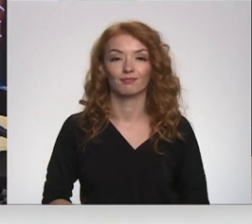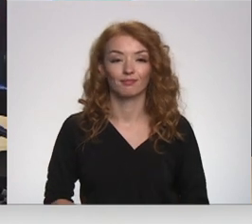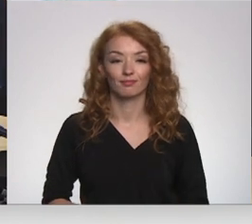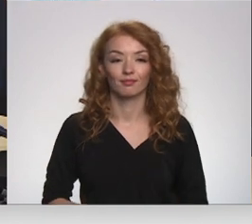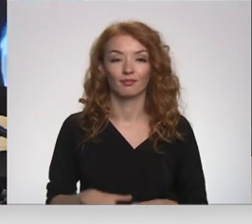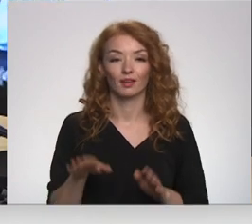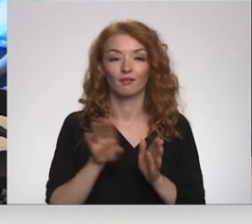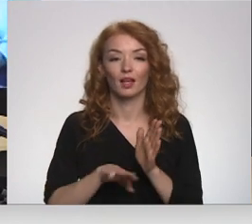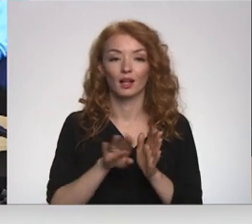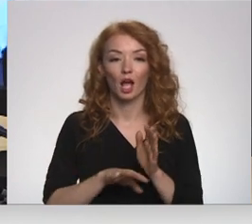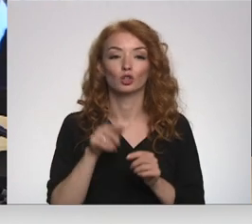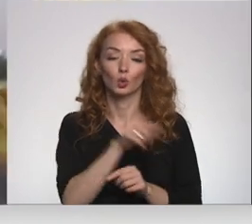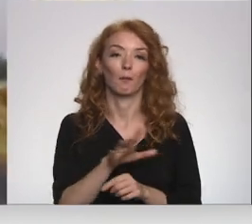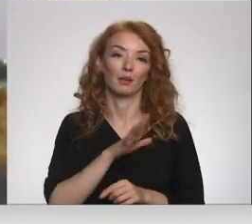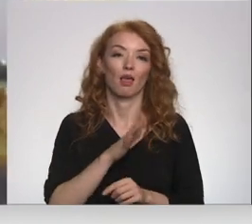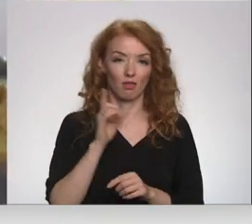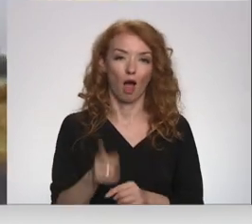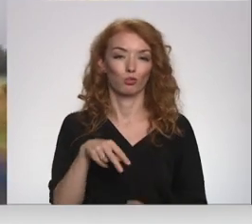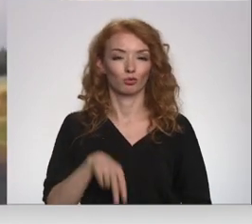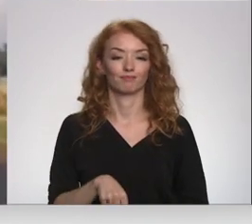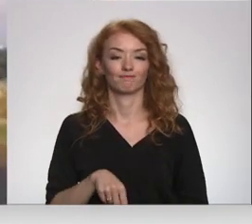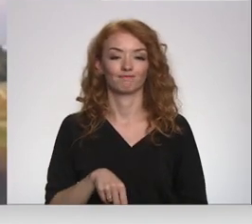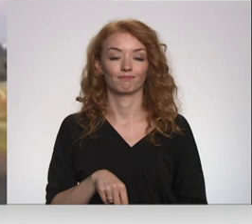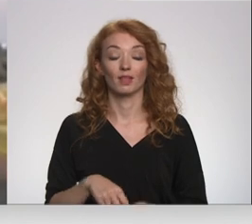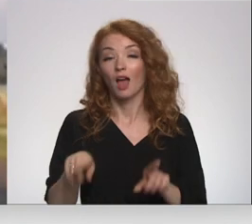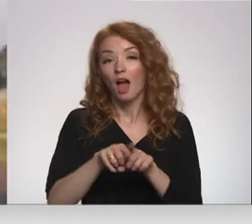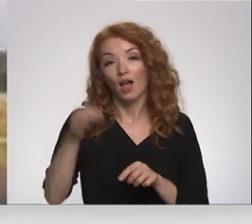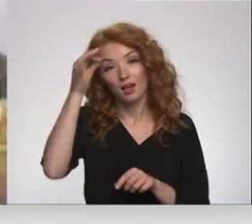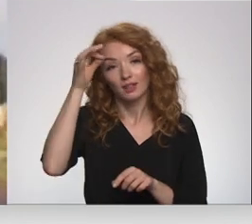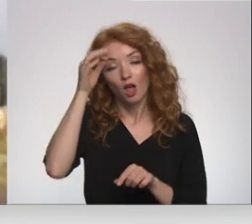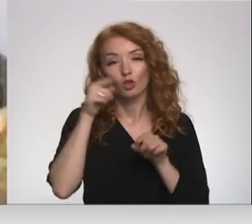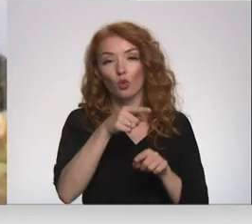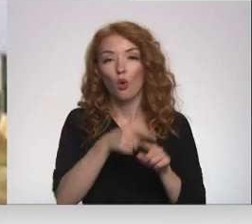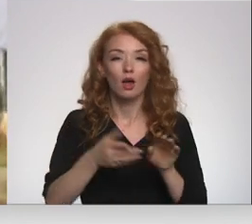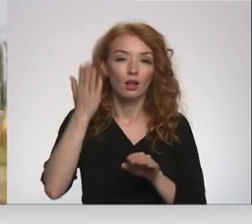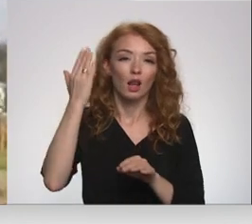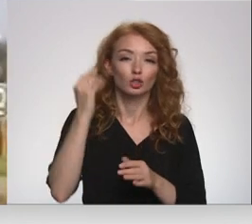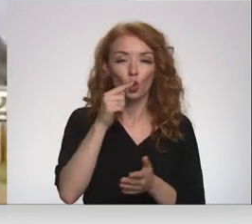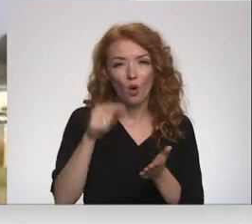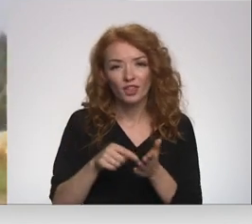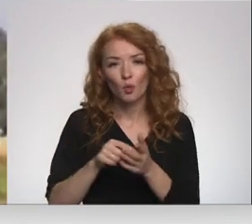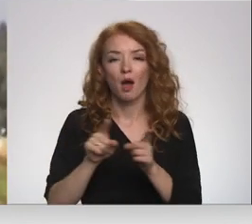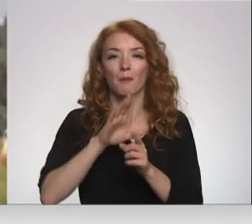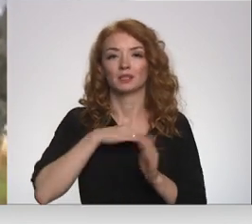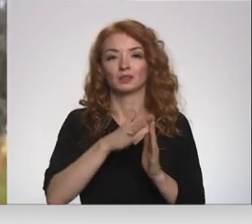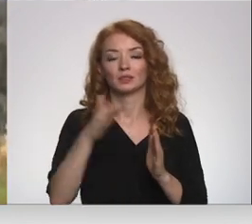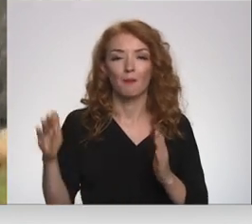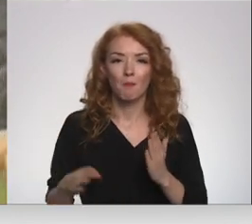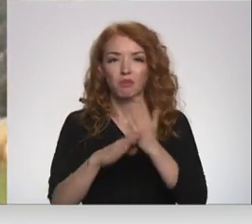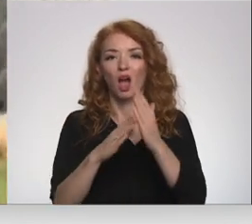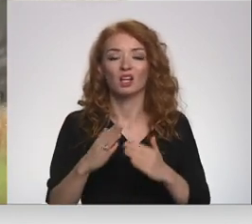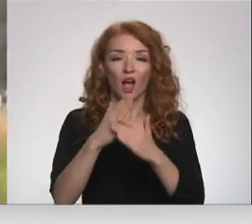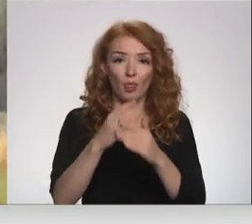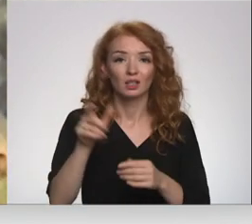ka vienkārši tur bija jābūt. Anita Apina arī atceras. Visi tā laika notikumi vēlāk arī ar barikādēm. Krājās viens pie otra